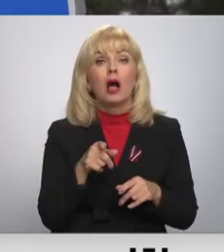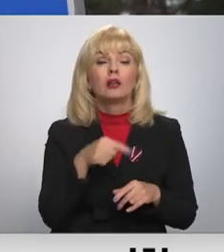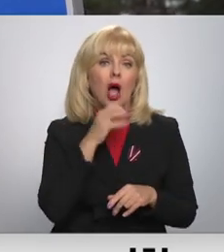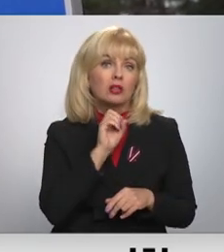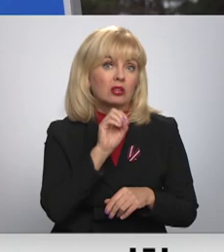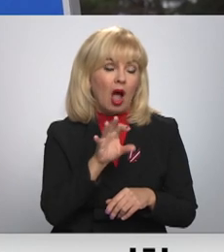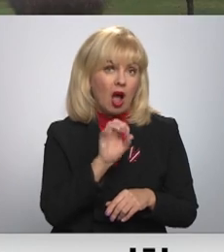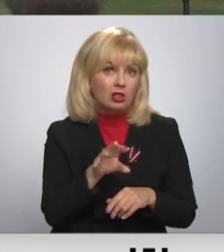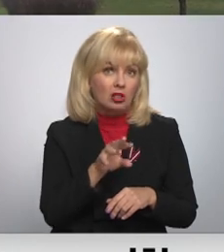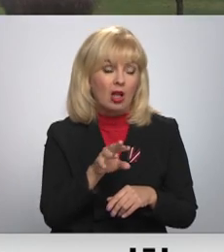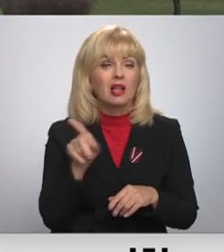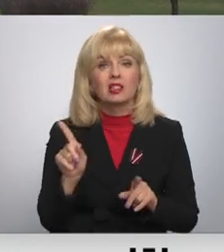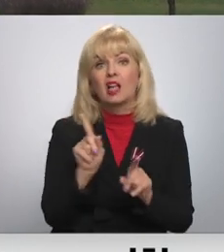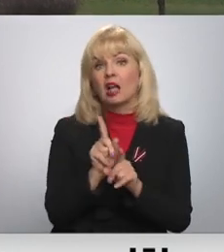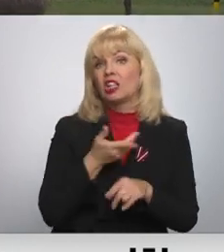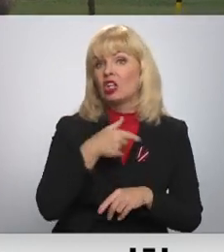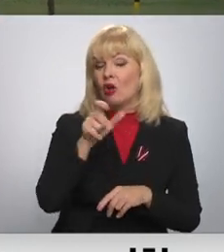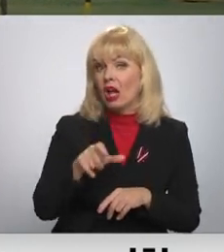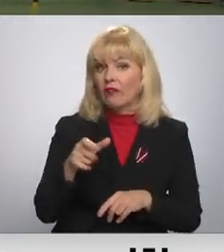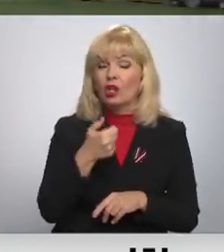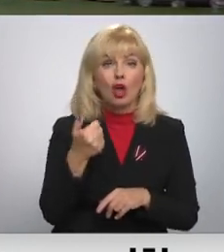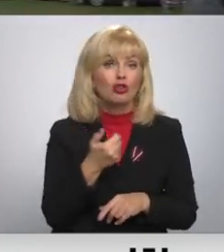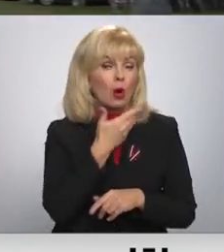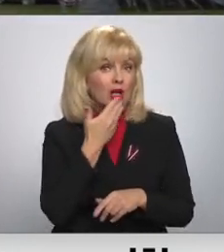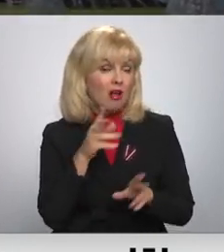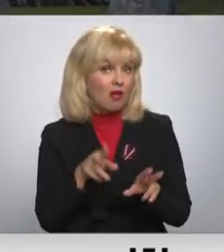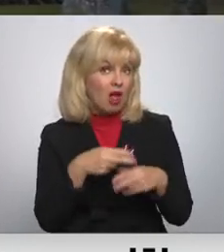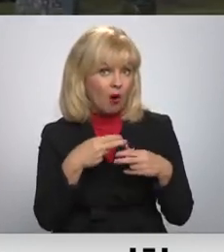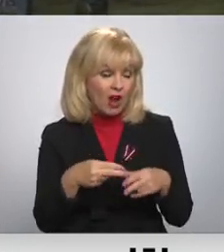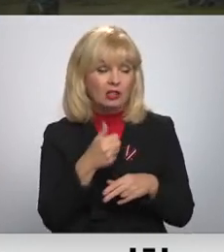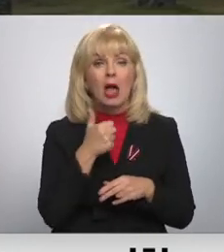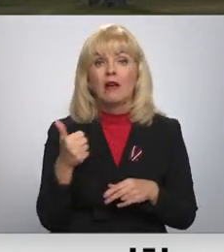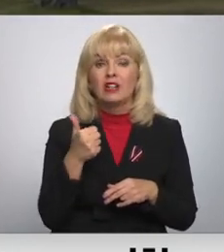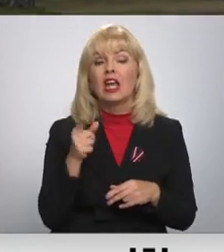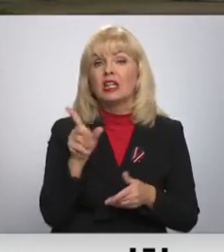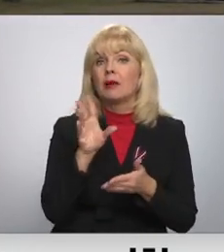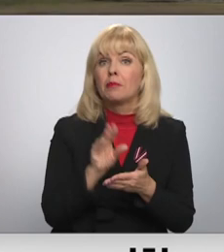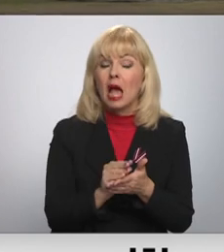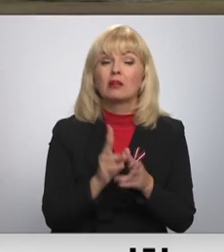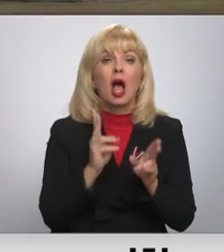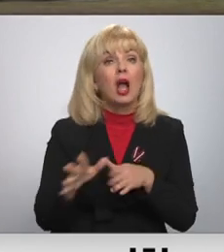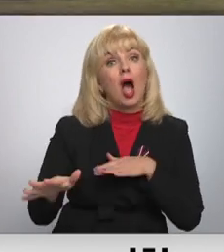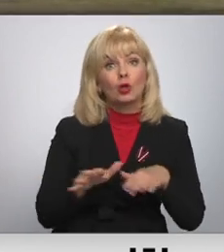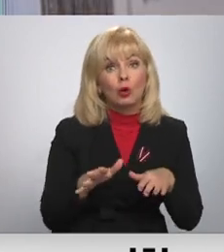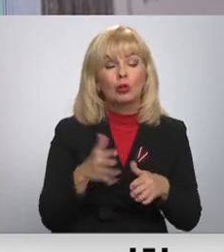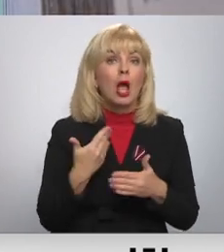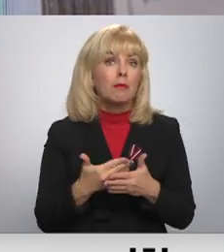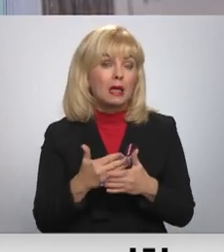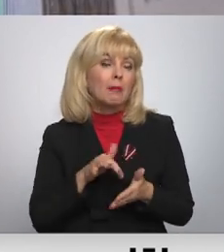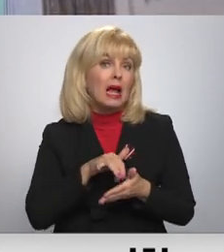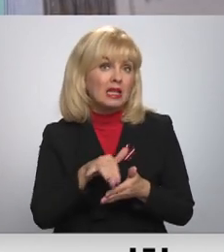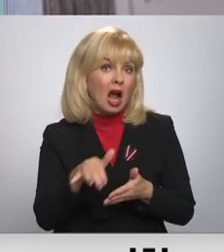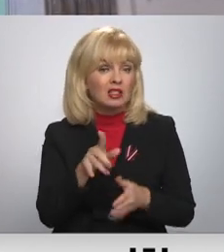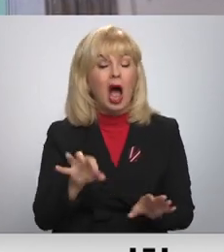apgalvo Varnavičos satiktie. Lai gan šogad nav bijusi vajadzība, viņiem ir pieredze, kā rīkoties, ja ciematu šķērso